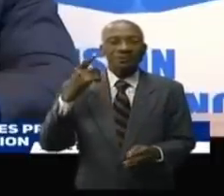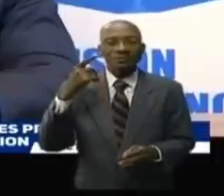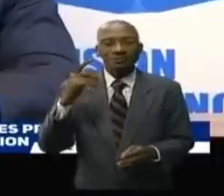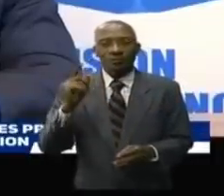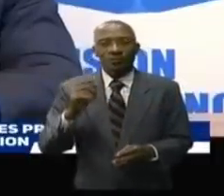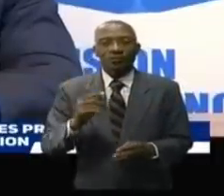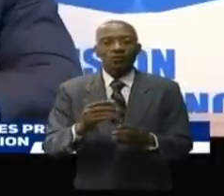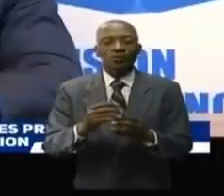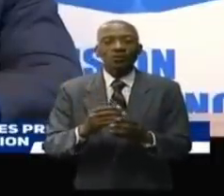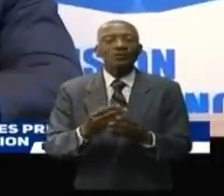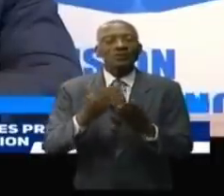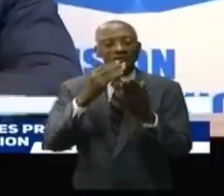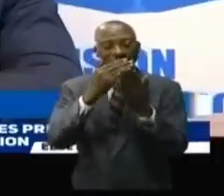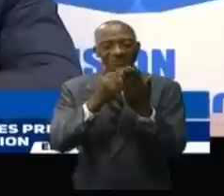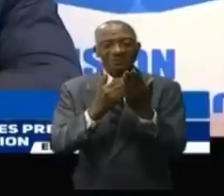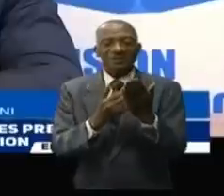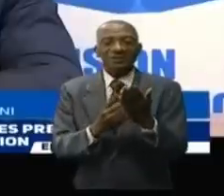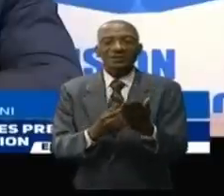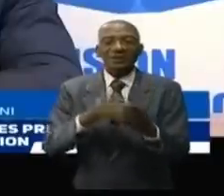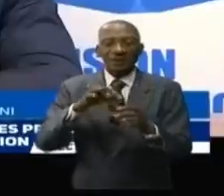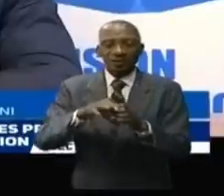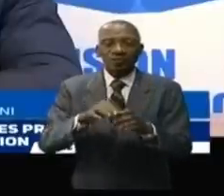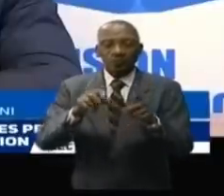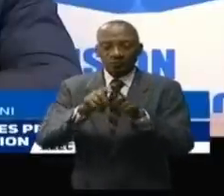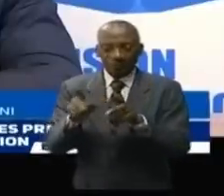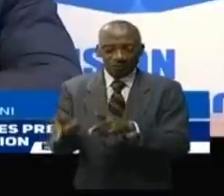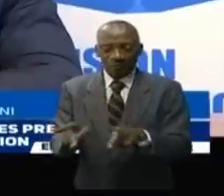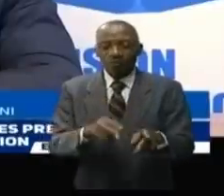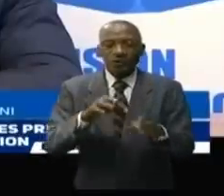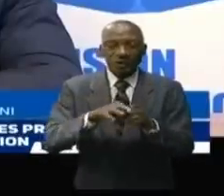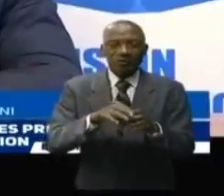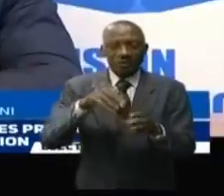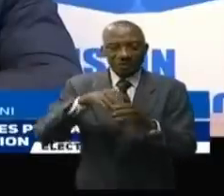électoral et du processus électoral dans sa globalité.